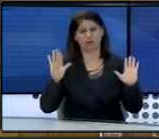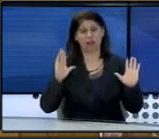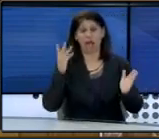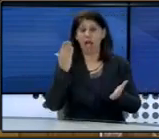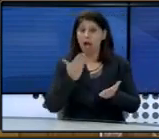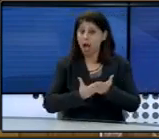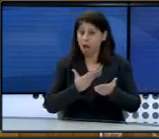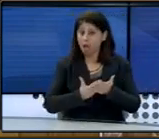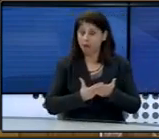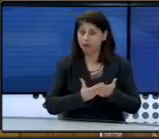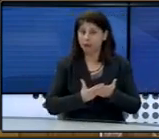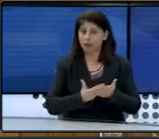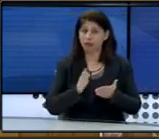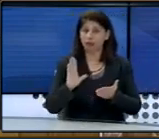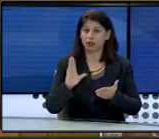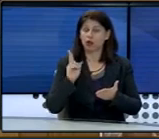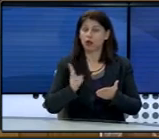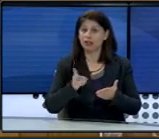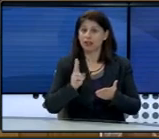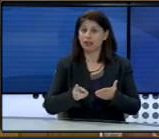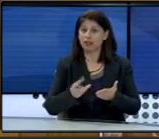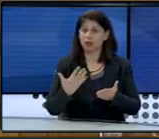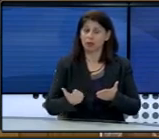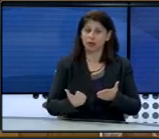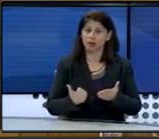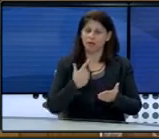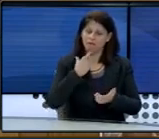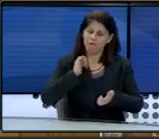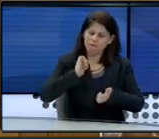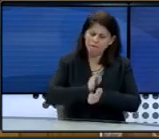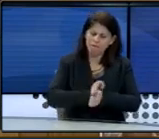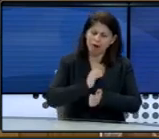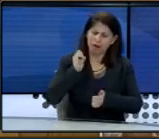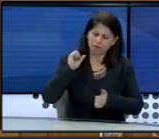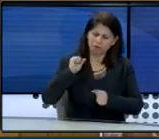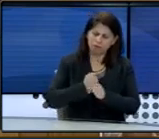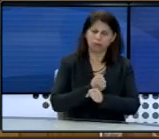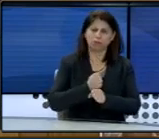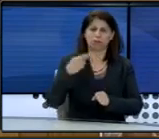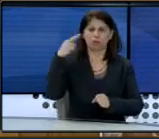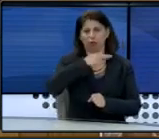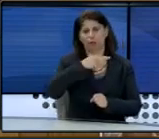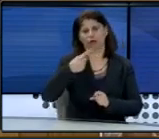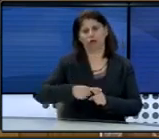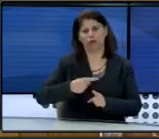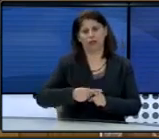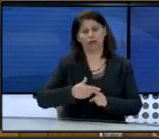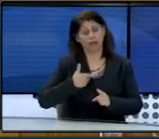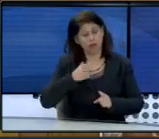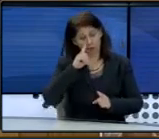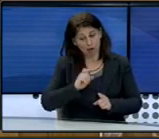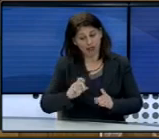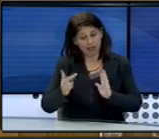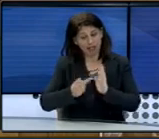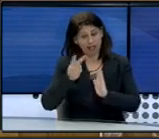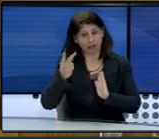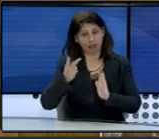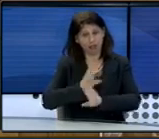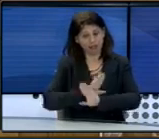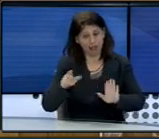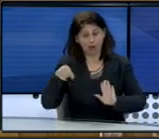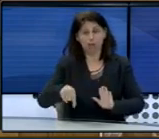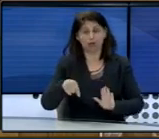αποδεικνύετε και τον κίνδυνο που φέρετε παραμένοντας ως πρωθυπουργός της χώρας. Και με υποχρώνετε για δεύτερη φορά, και